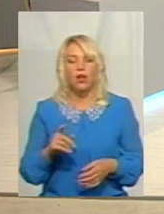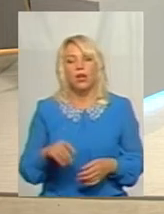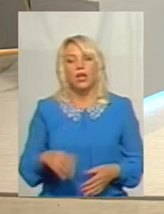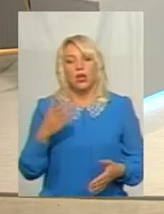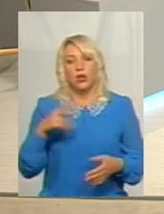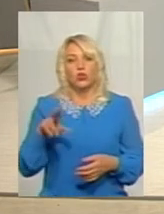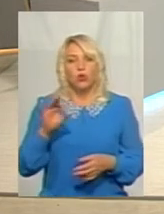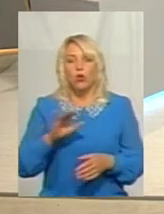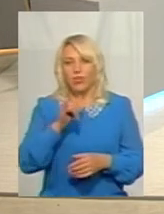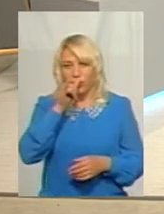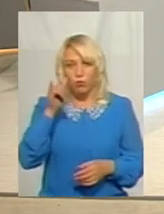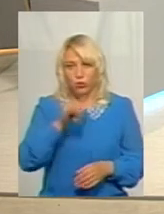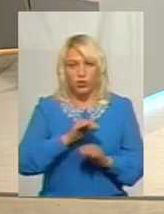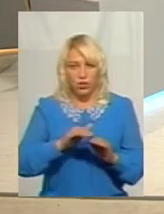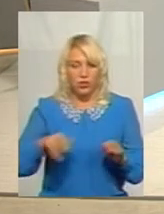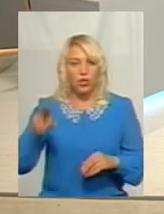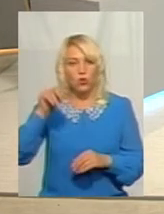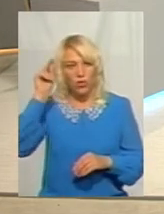недопущення невакцинованих дітей до навчальних...